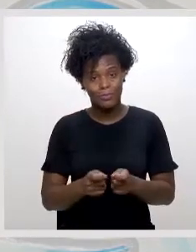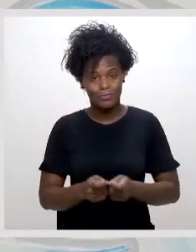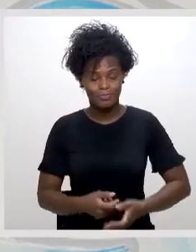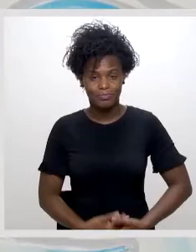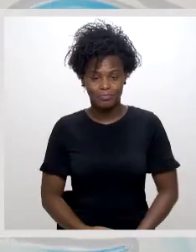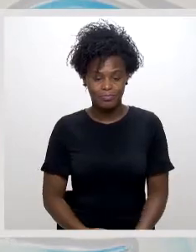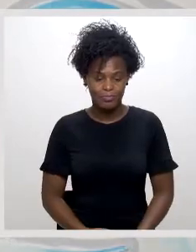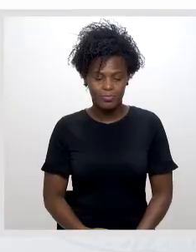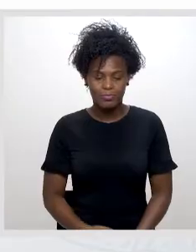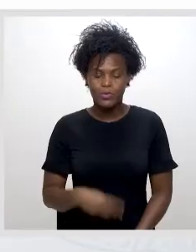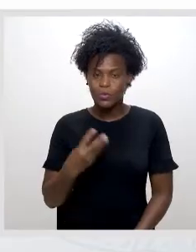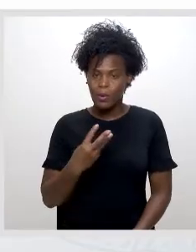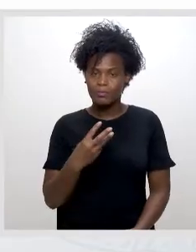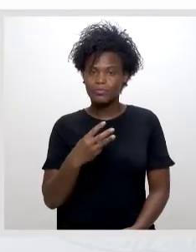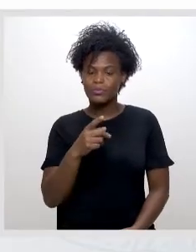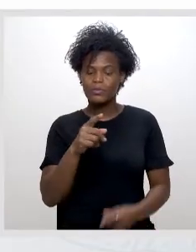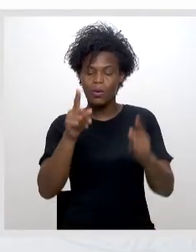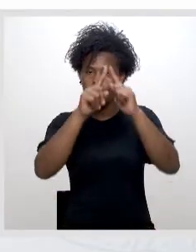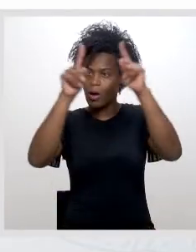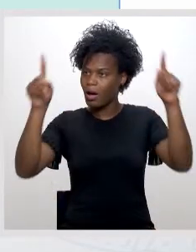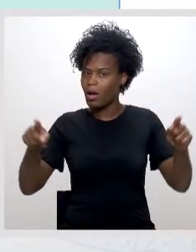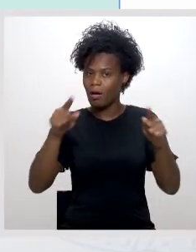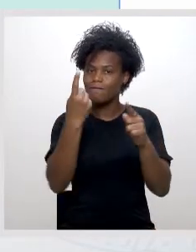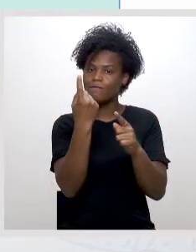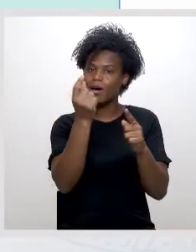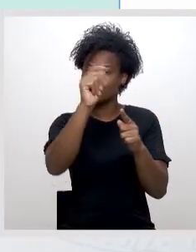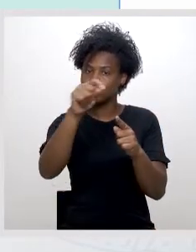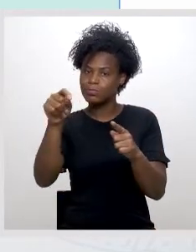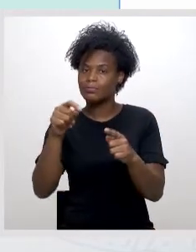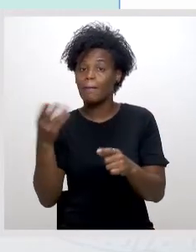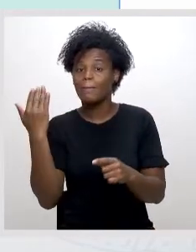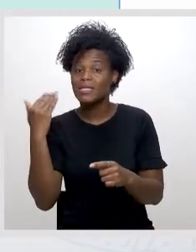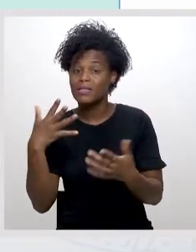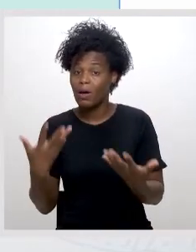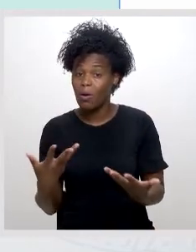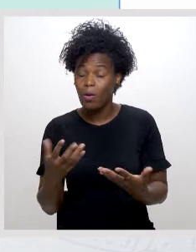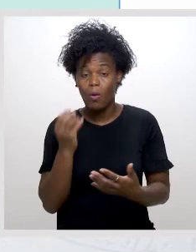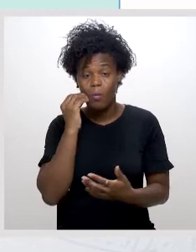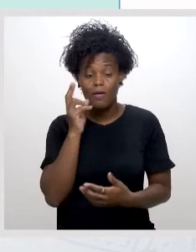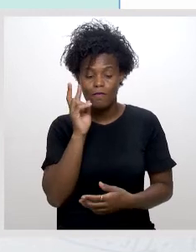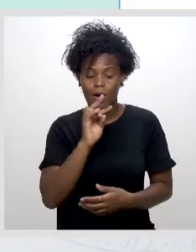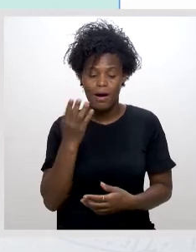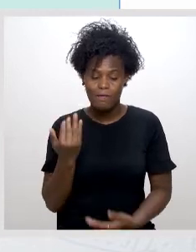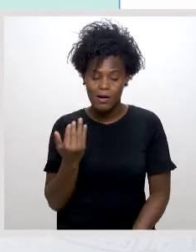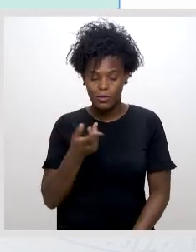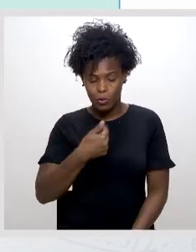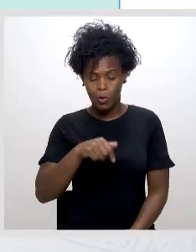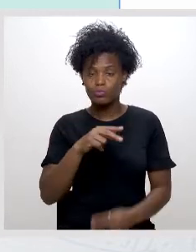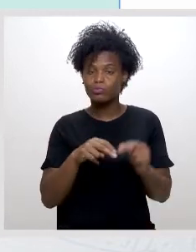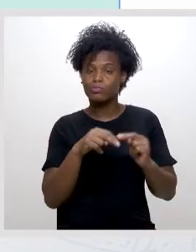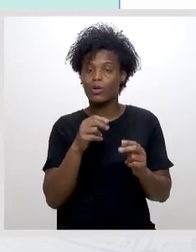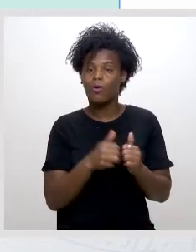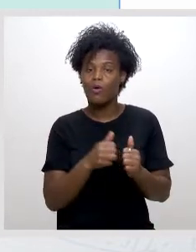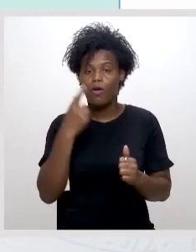continue. 3. Complète le tableau. Le passé récent, comme on vient de voir, on